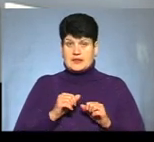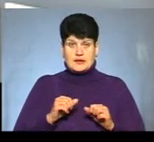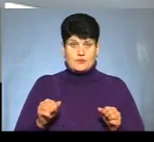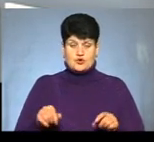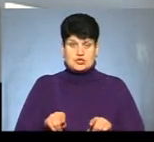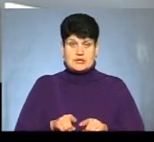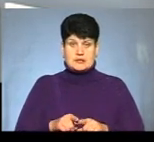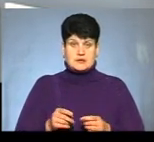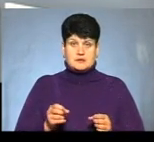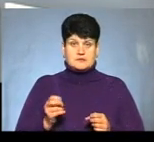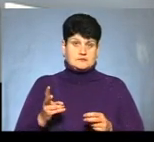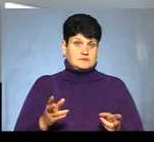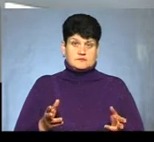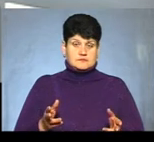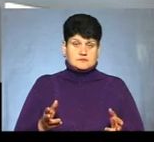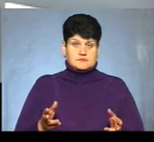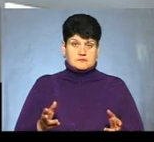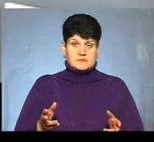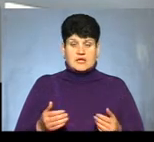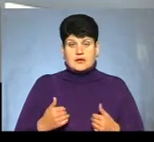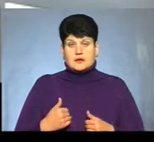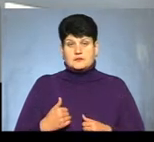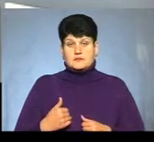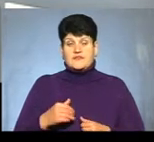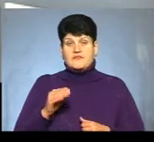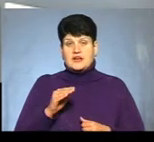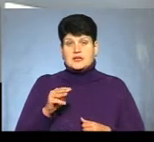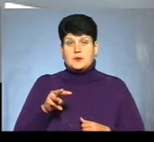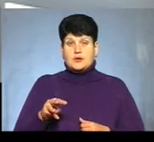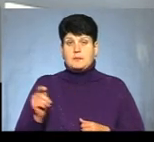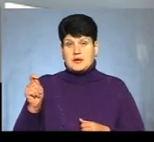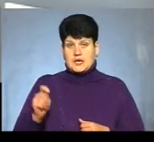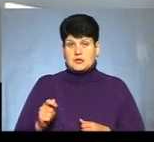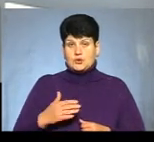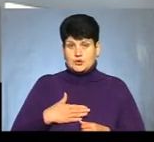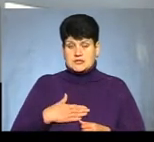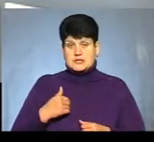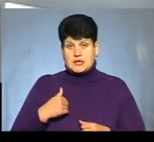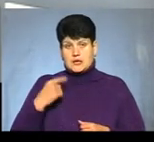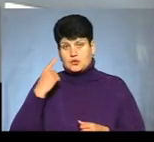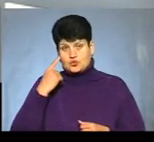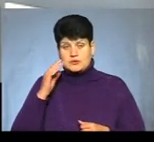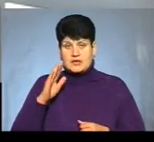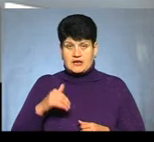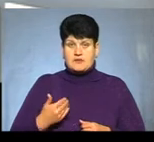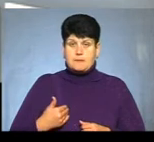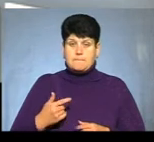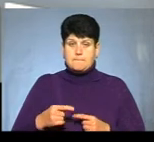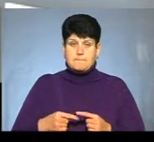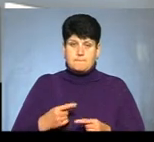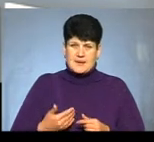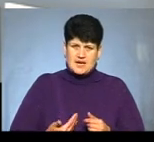особистостями не можна так. Я думаю, Федір Миколаївич приїде до нас, я все-таки думаю, ну